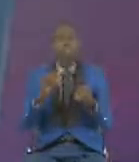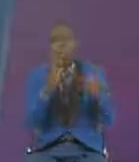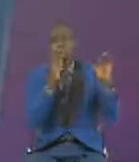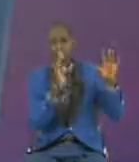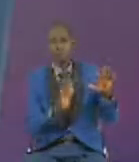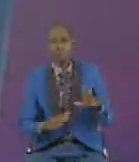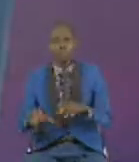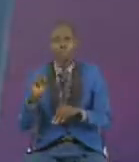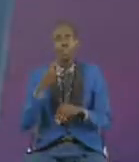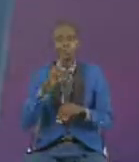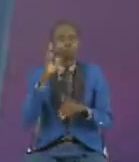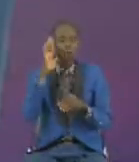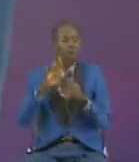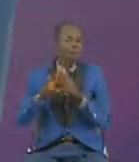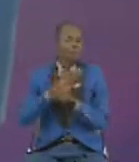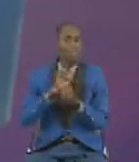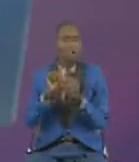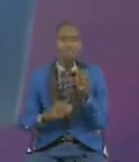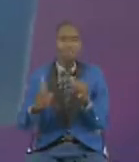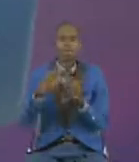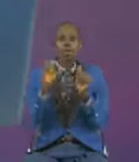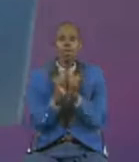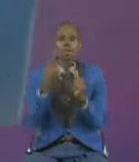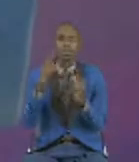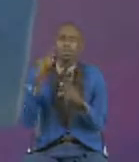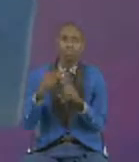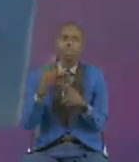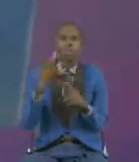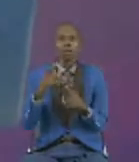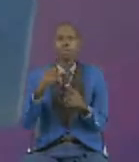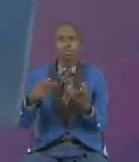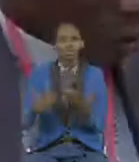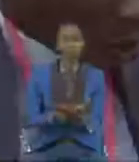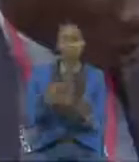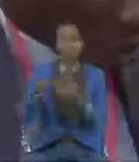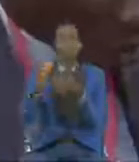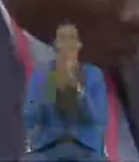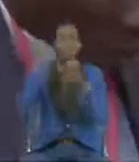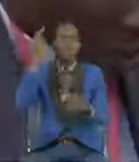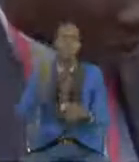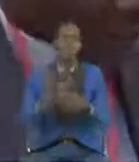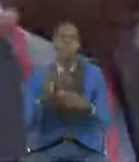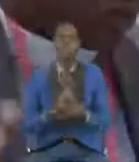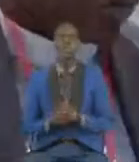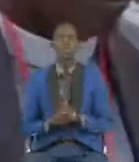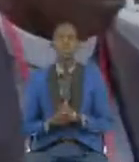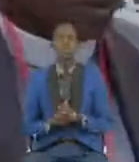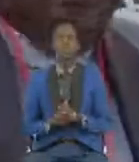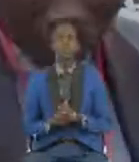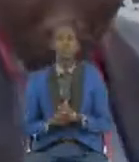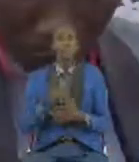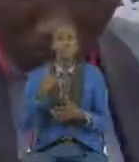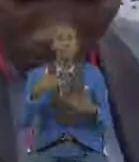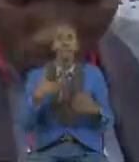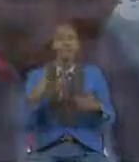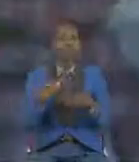rivières partout. Remplissez tout lieu de la parole de l'évangile au nom de Jésus. Et voici, vous